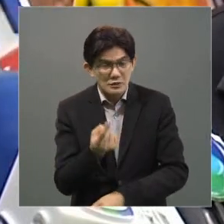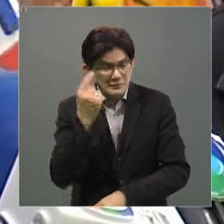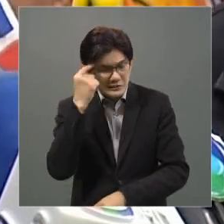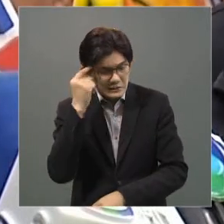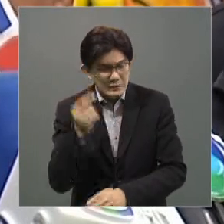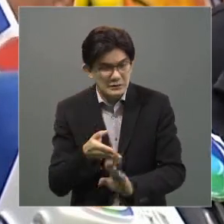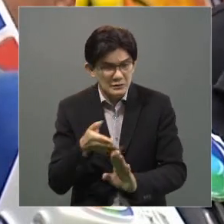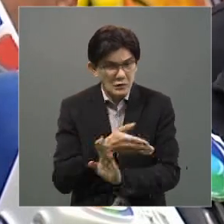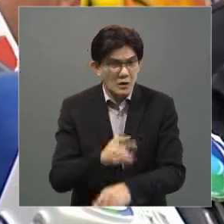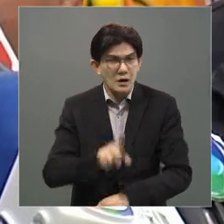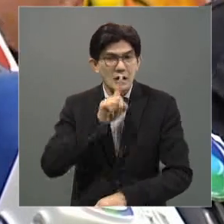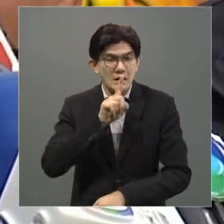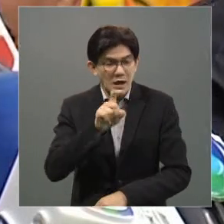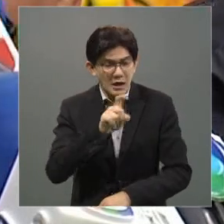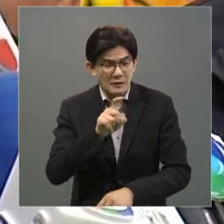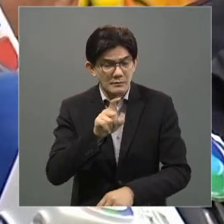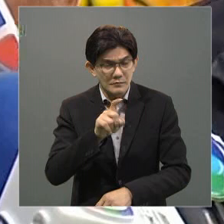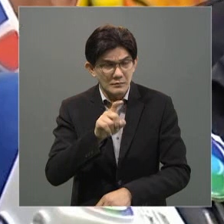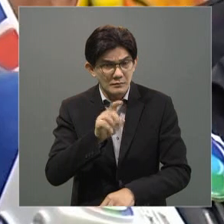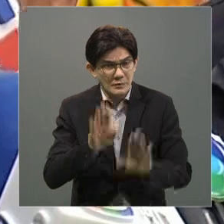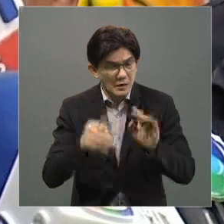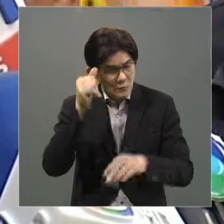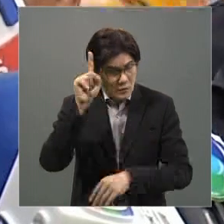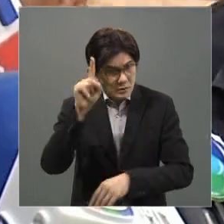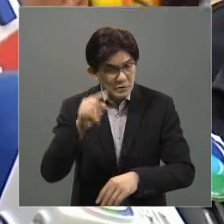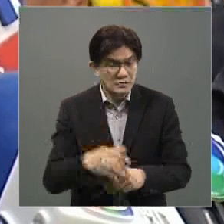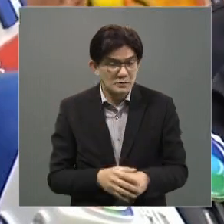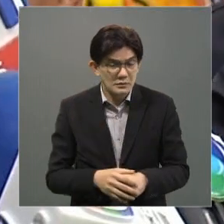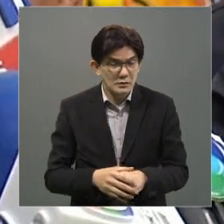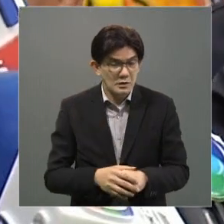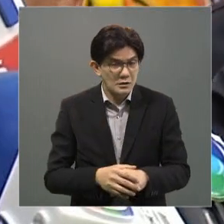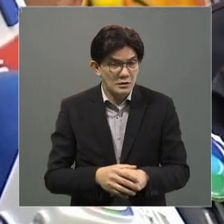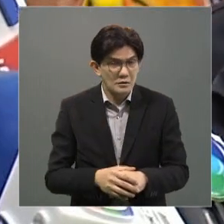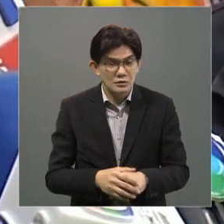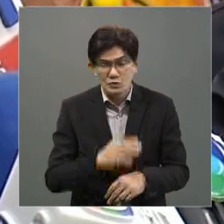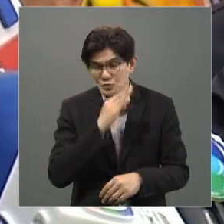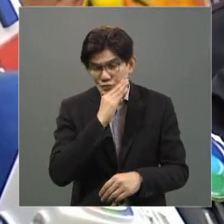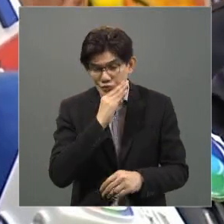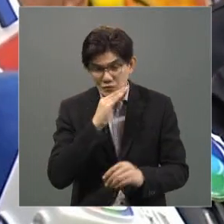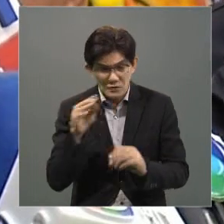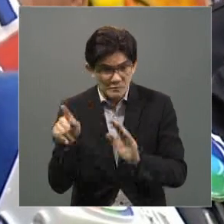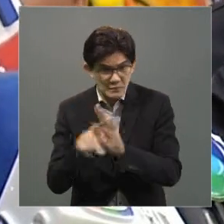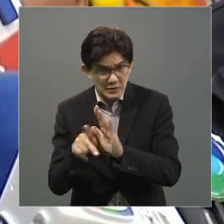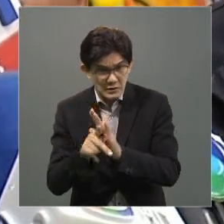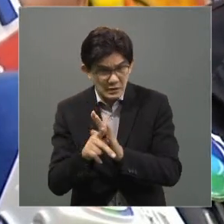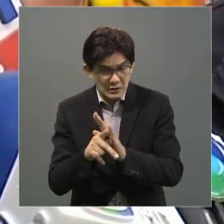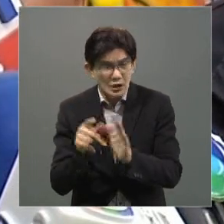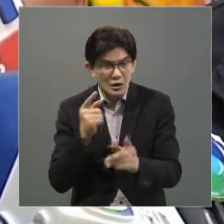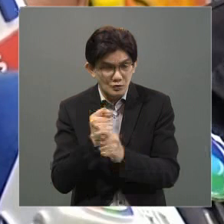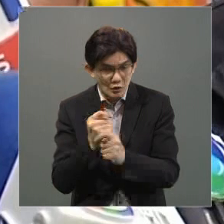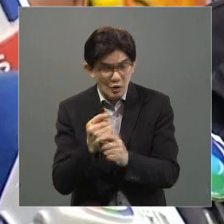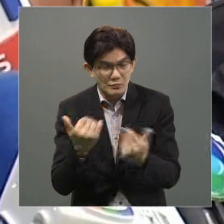ต้องถามก่อนวันสักวันหนึ่งสมมติวันพฤหัสให้ตอบใช่ไหมถามสักเมื่อวานก็ได้แล้วให้ต